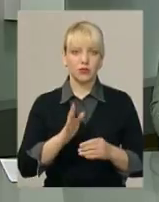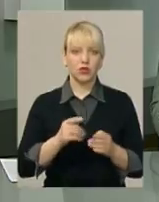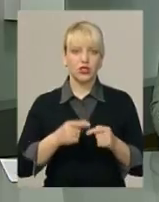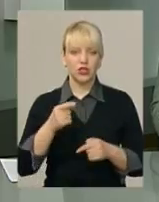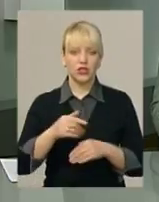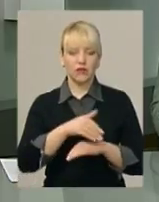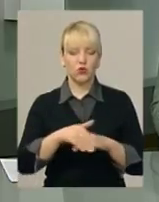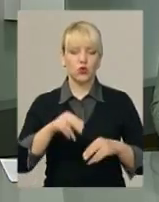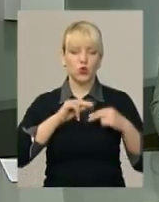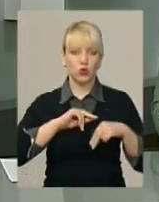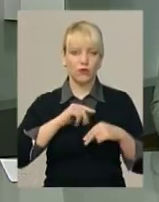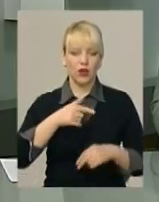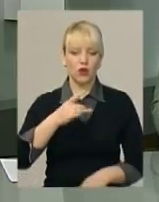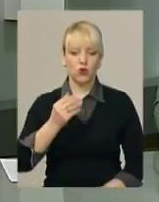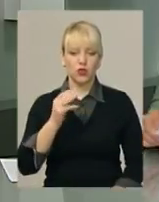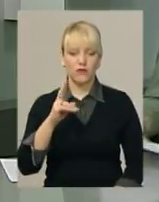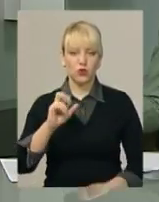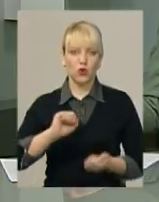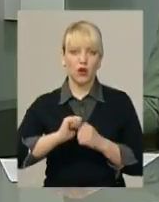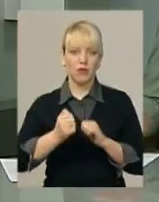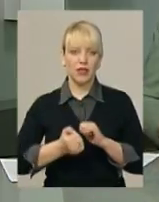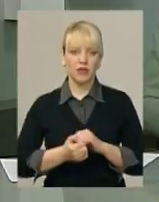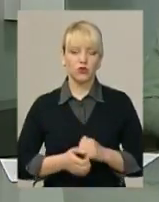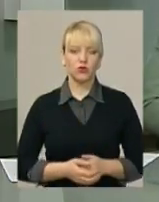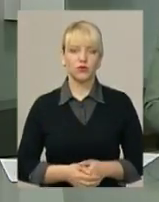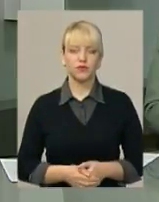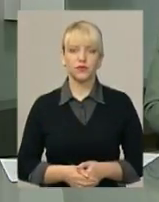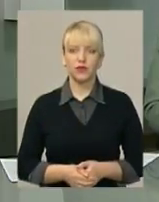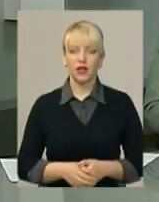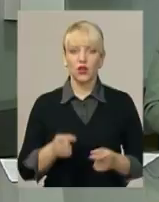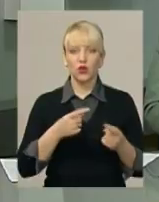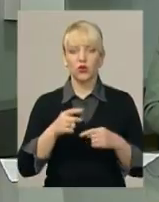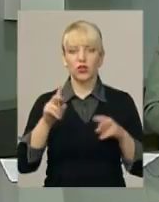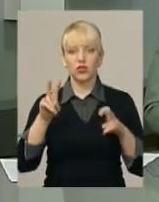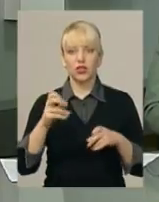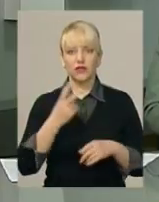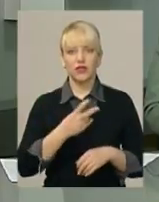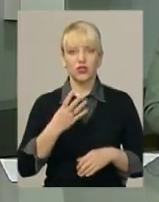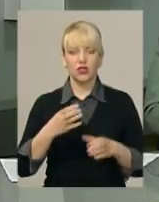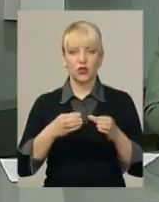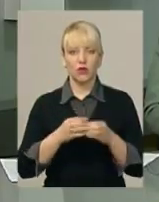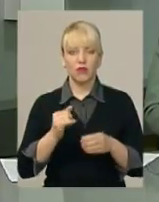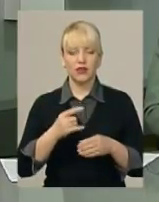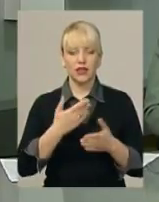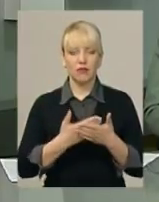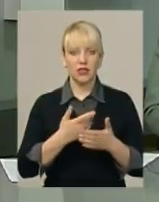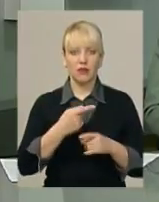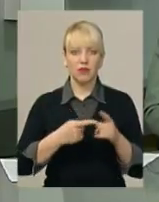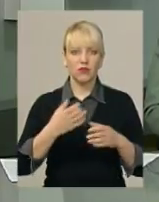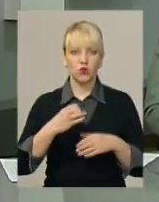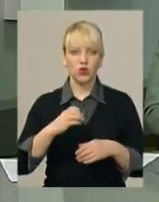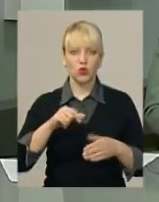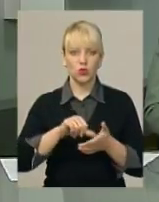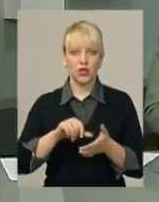вулицю Трудову, Грушевського та Кам'янецьку. І до інших тем. 24 команди та майже півсотні учасників